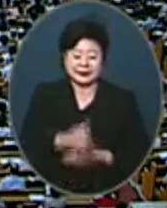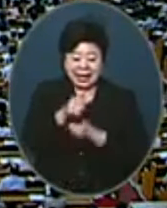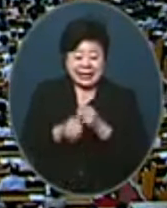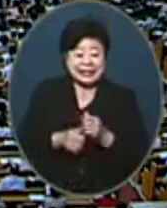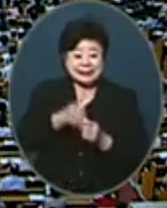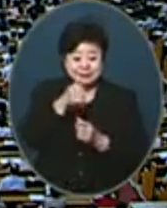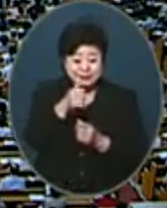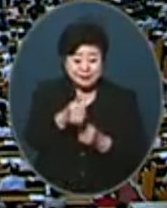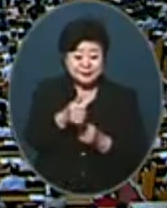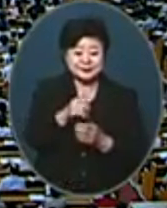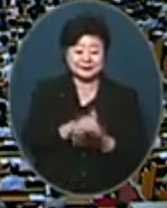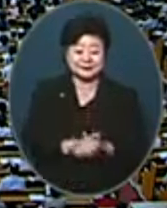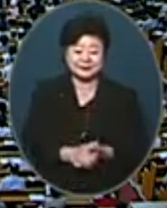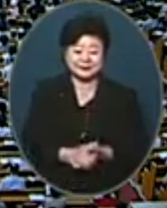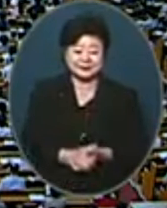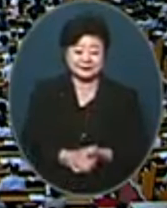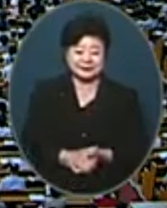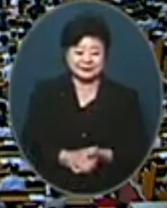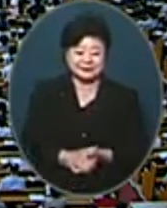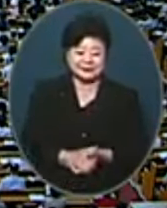하나님은